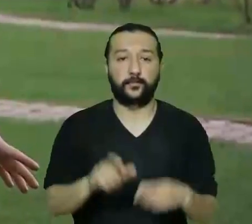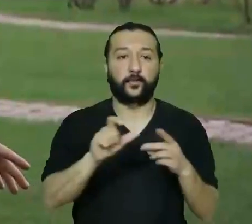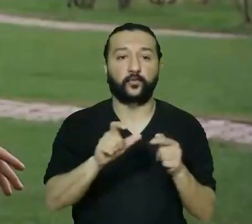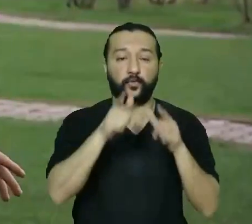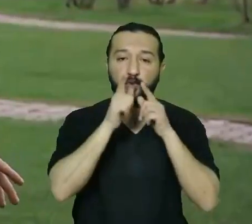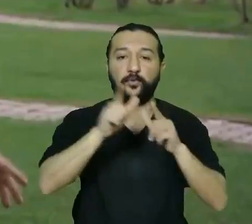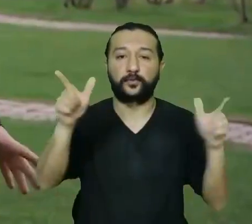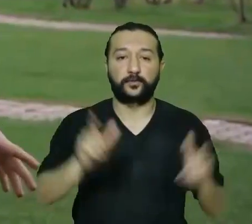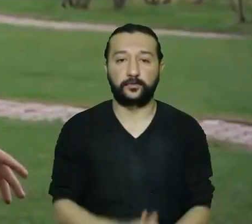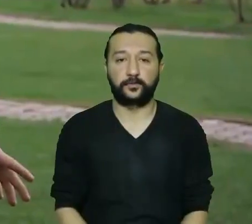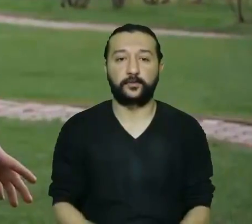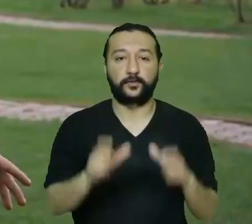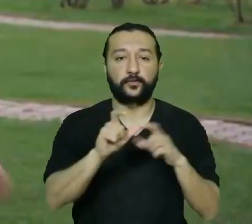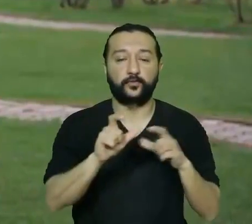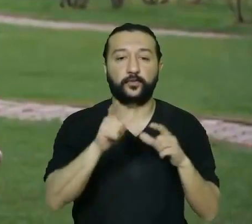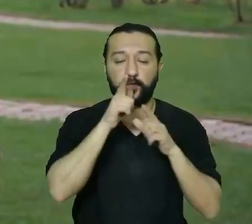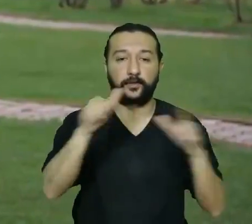Şükrü! Şükrü!